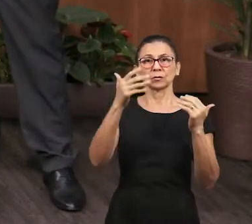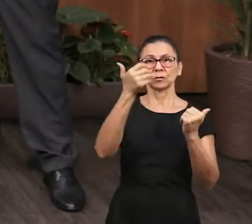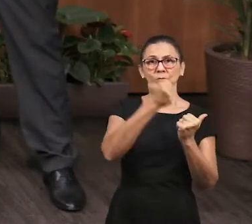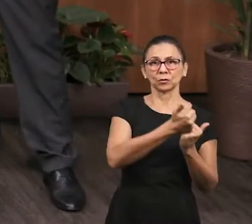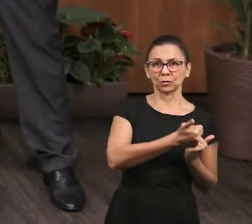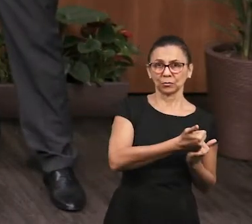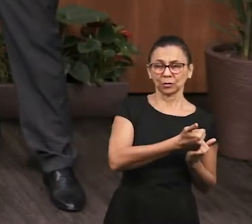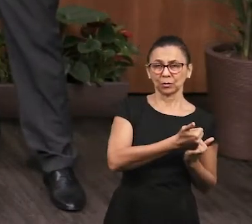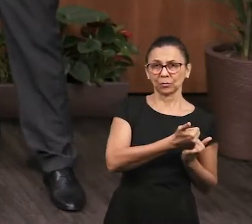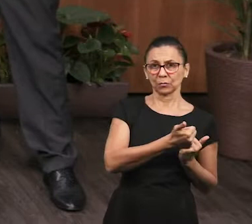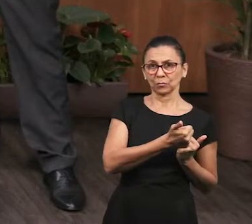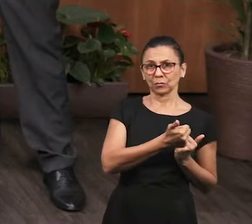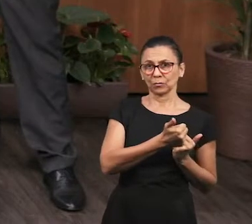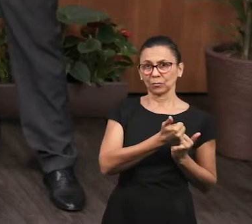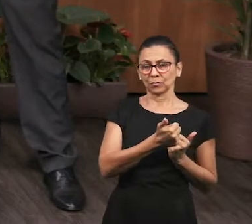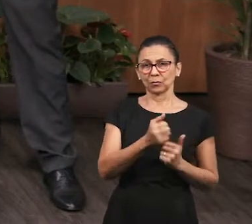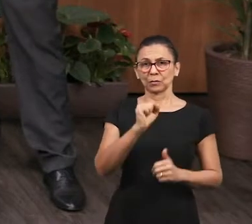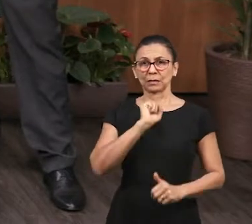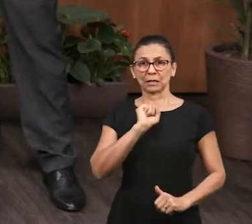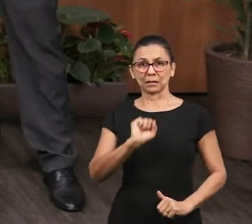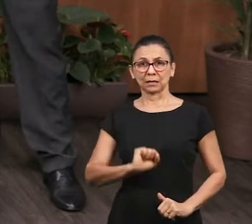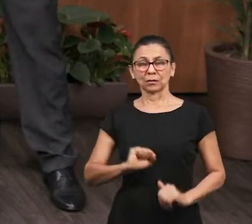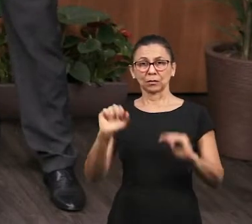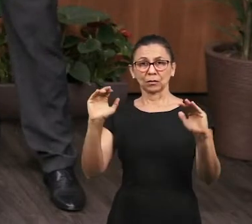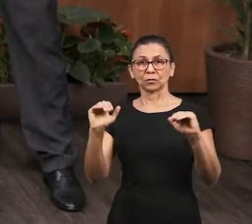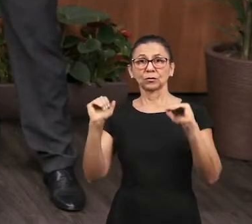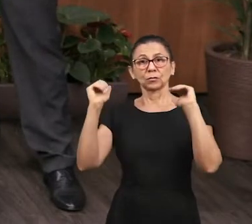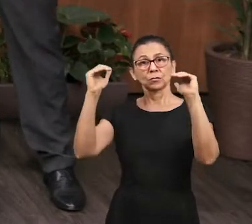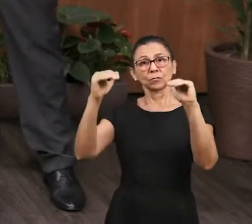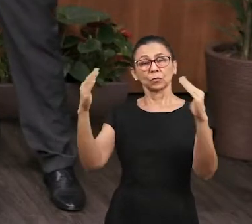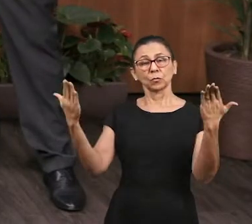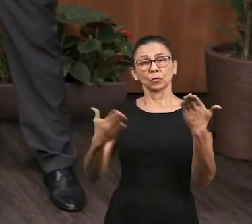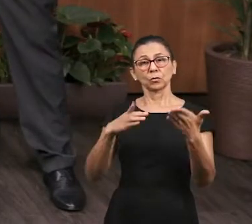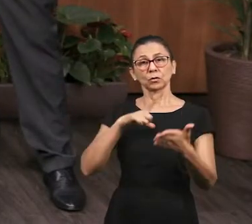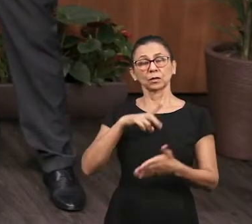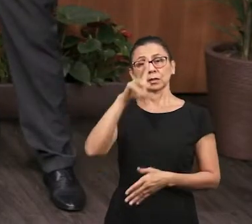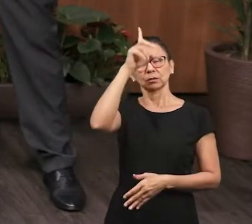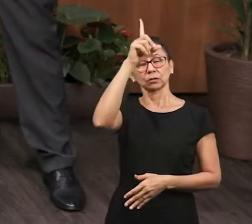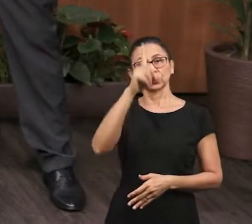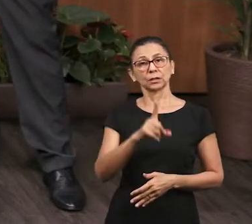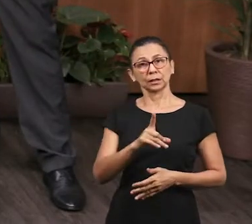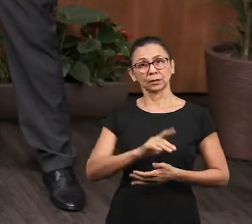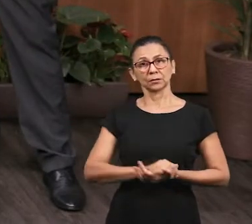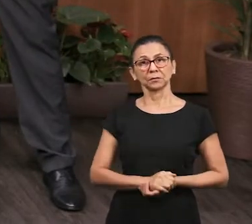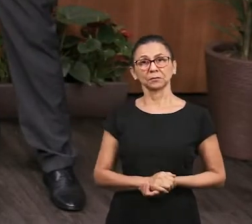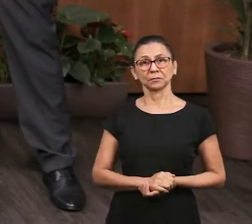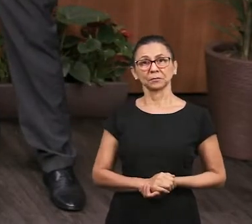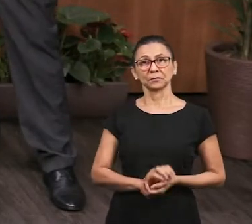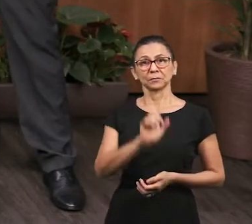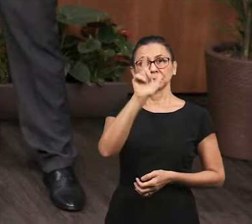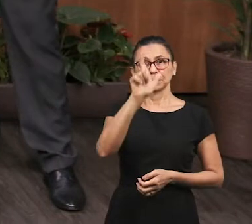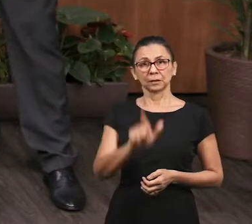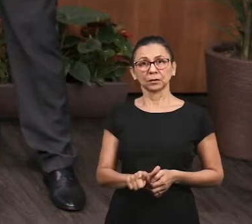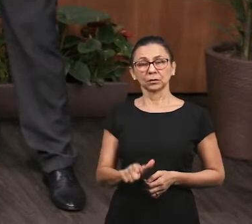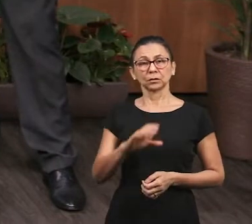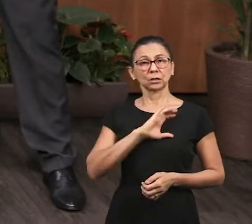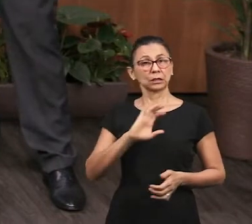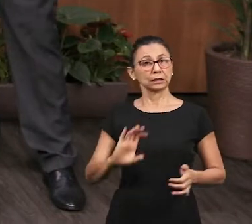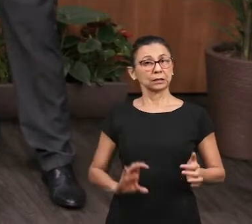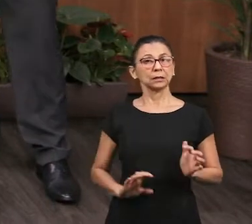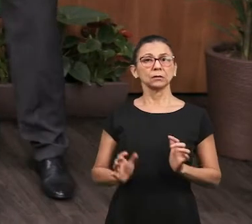доступ к Богу Отцу, это привилегия тех, которые освящены Господом